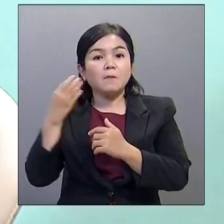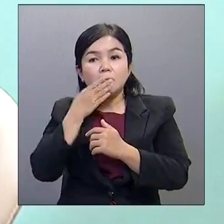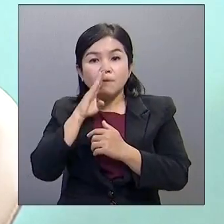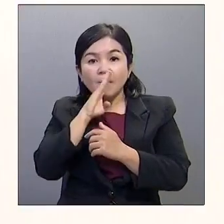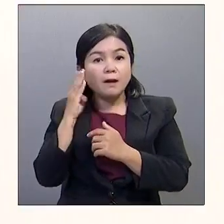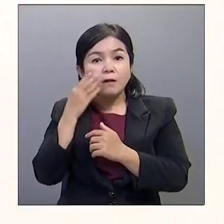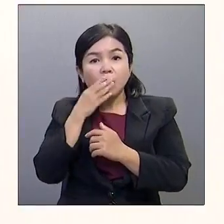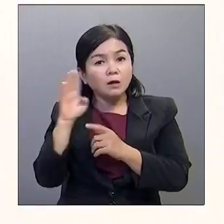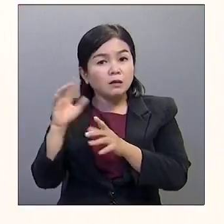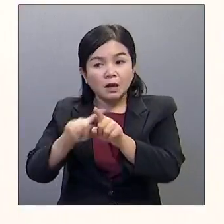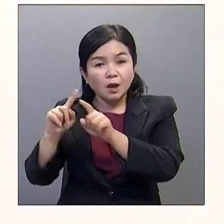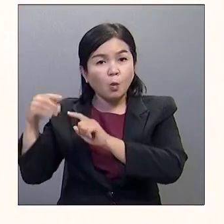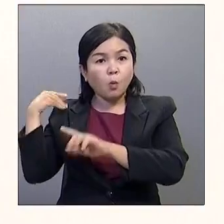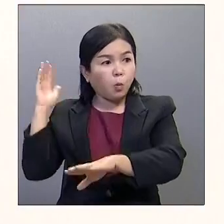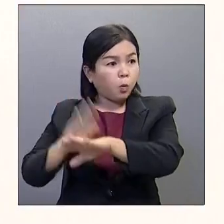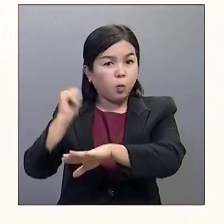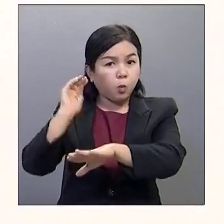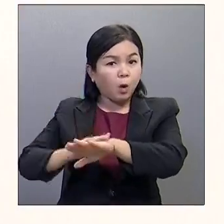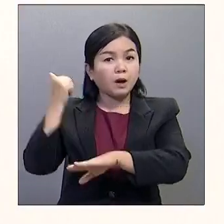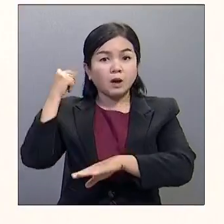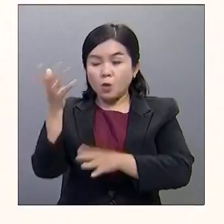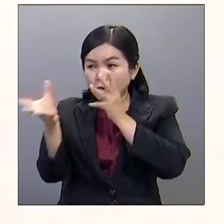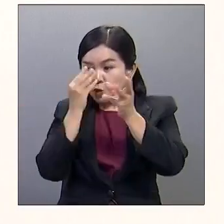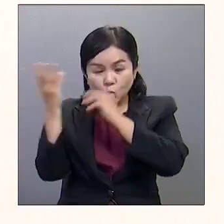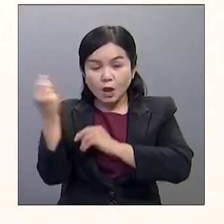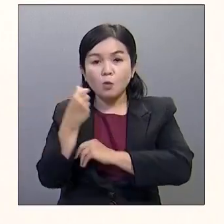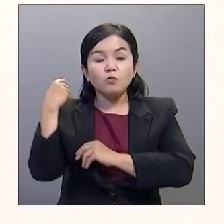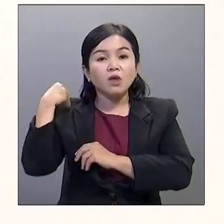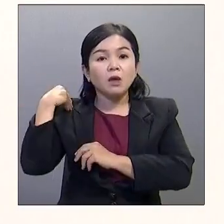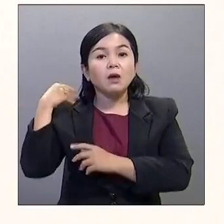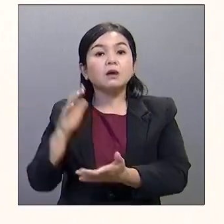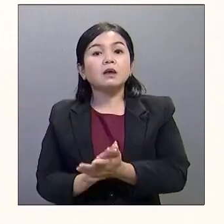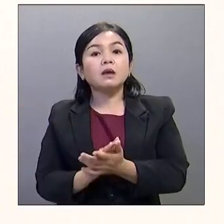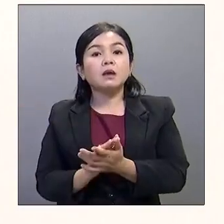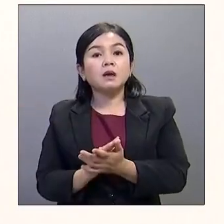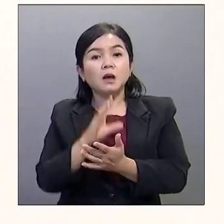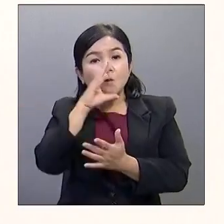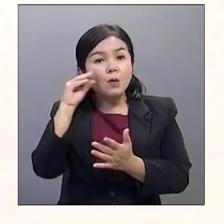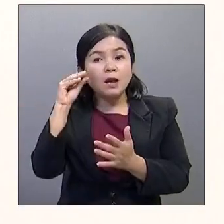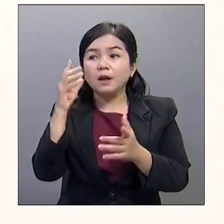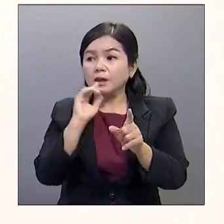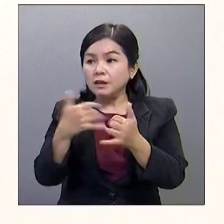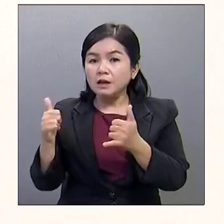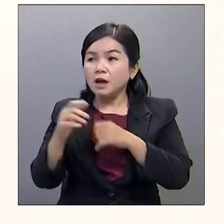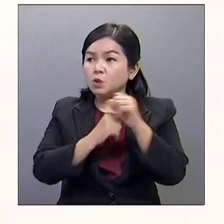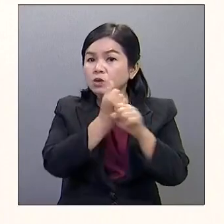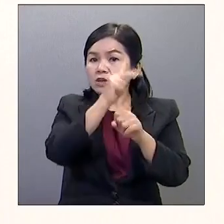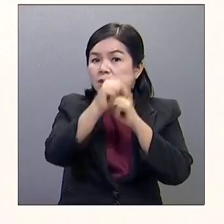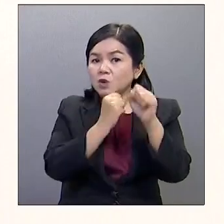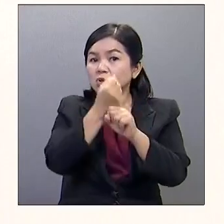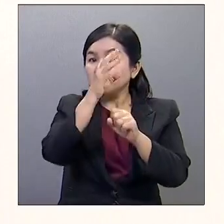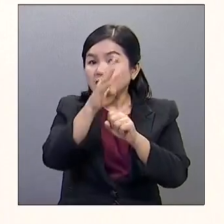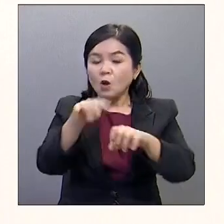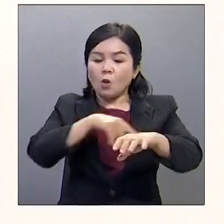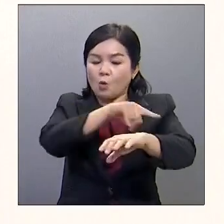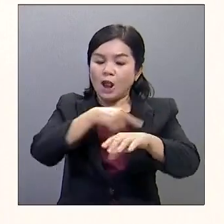คัน เด็กเดี๋ยวนี้คือเก่งกันไวอ่ะ ใช่ ใช่ไหมคือในยุคนึงเนี่ยเด็กอายุประมาณสัก16หรือเยาวชนอาจสัก13 14เนี่ยคือต้องใ